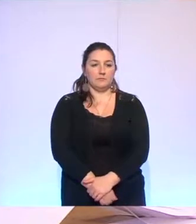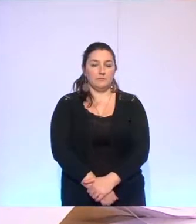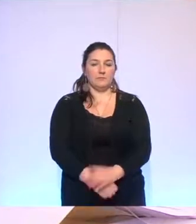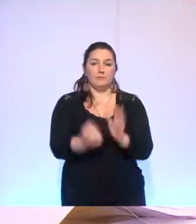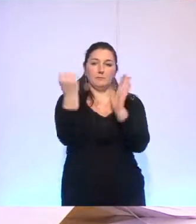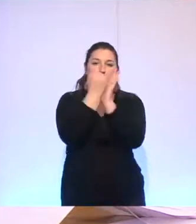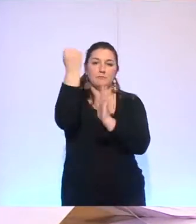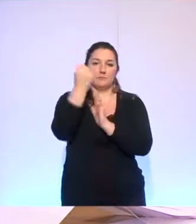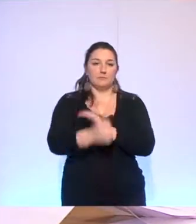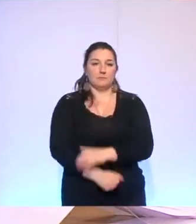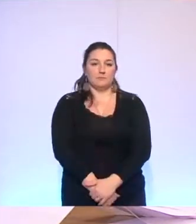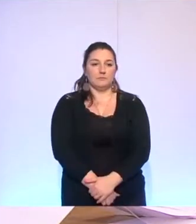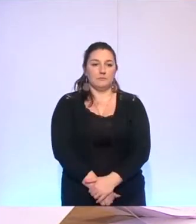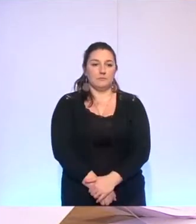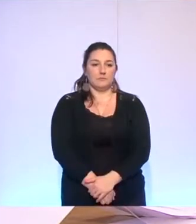Pour.